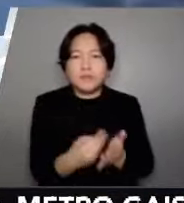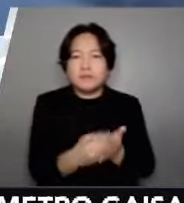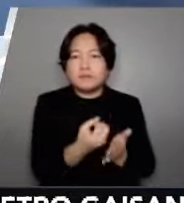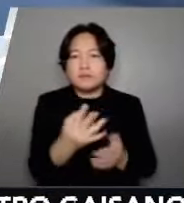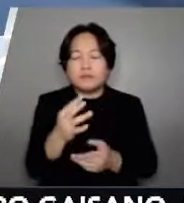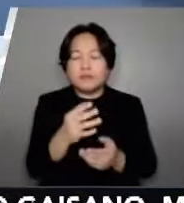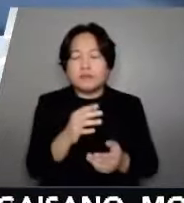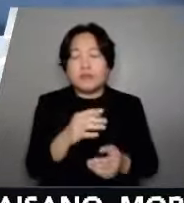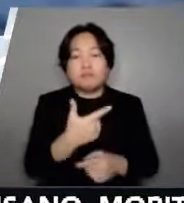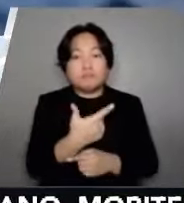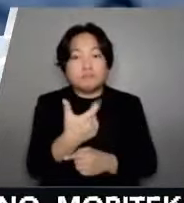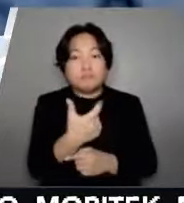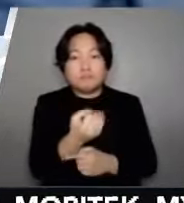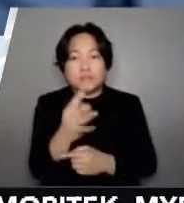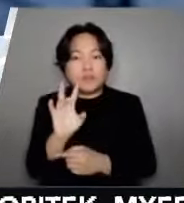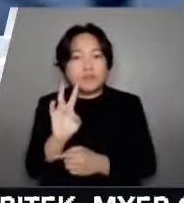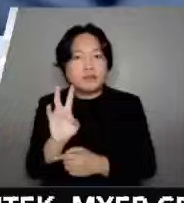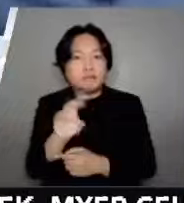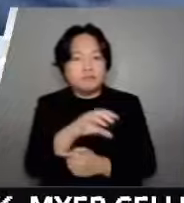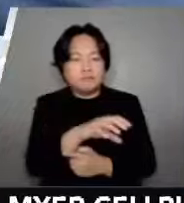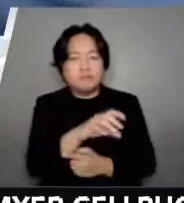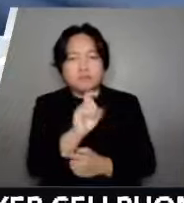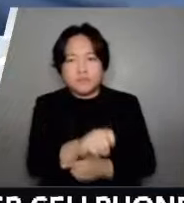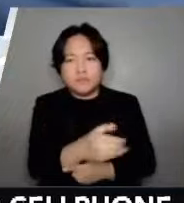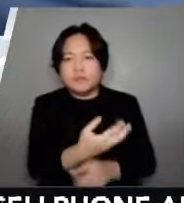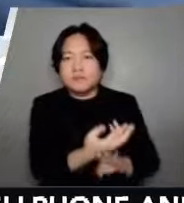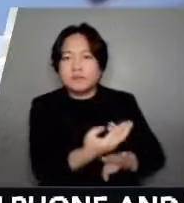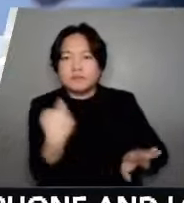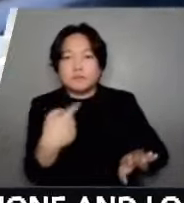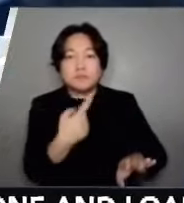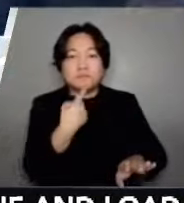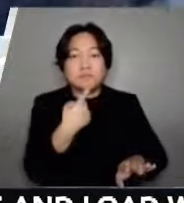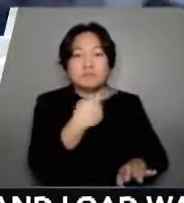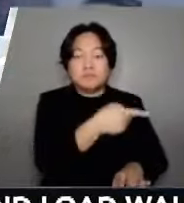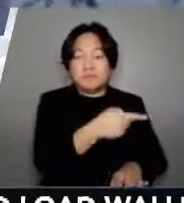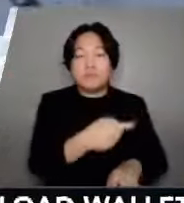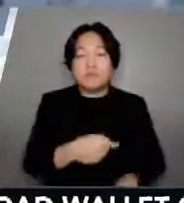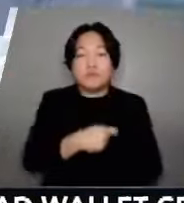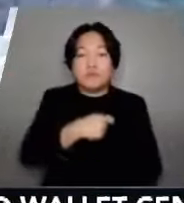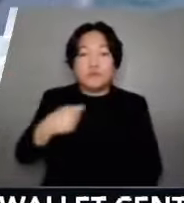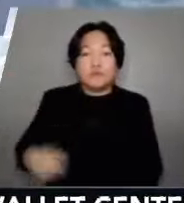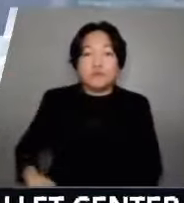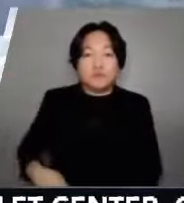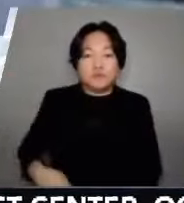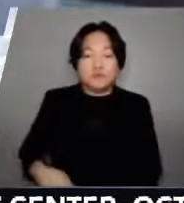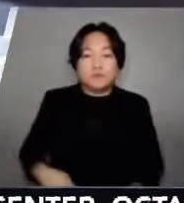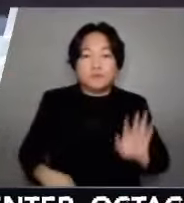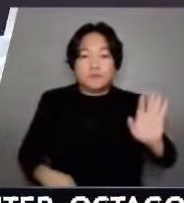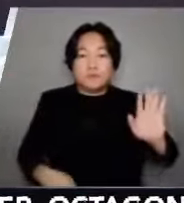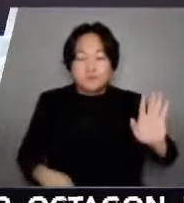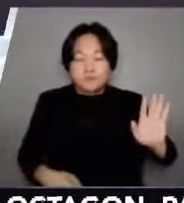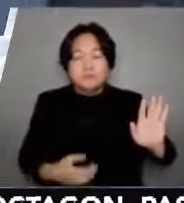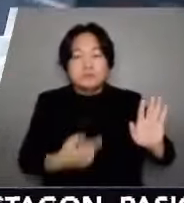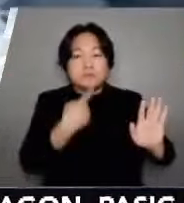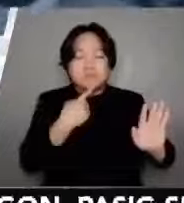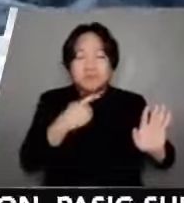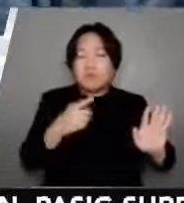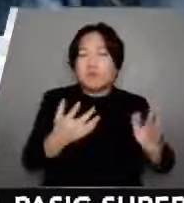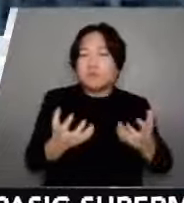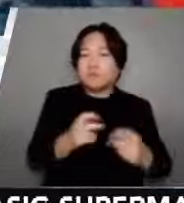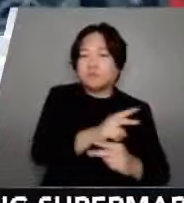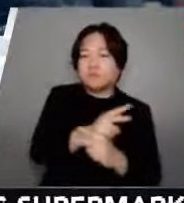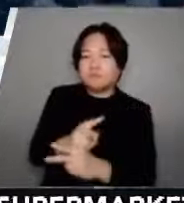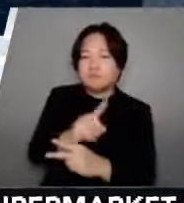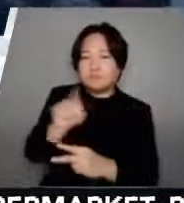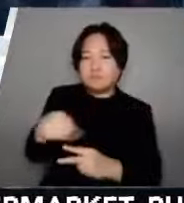Pero giit ng China Foreign Ministry, ginawa lang ng China ang hakbang para protektahan ang kanila umanong soberanya. Bahagi